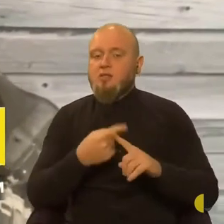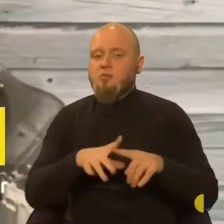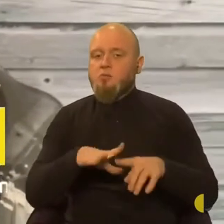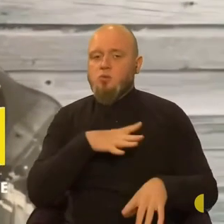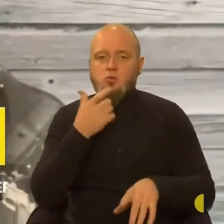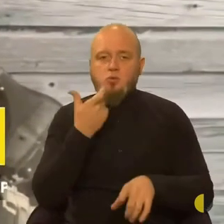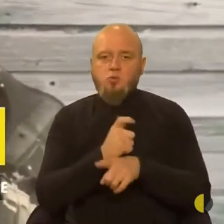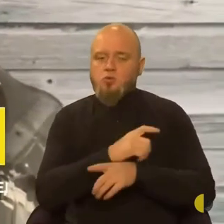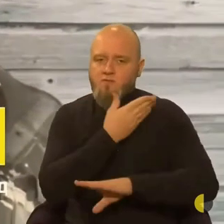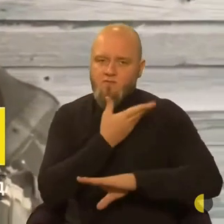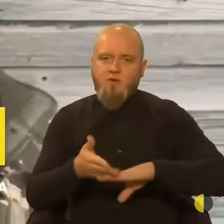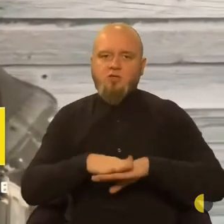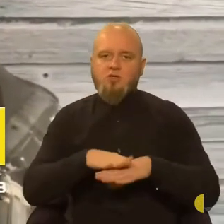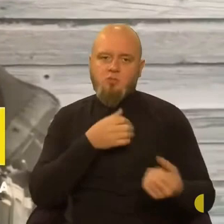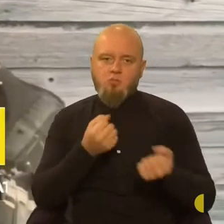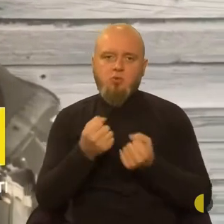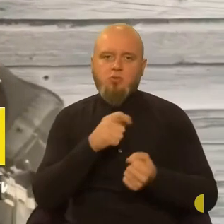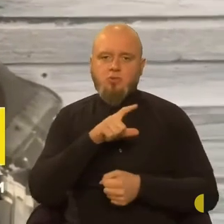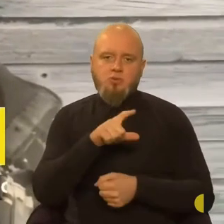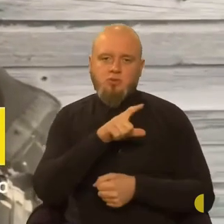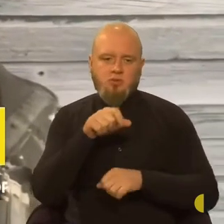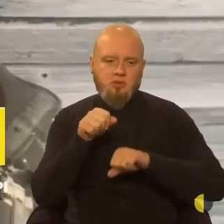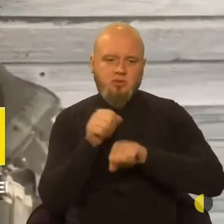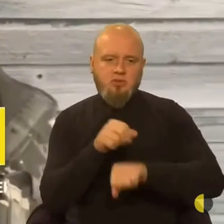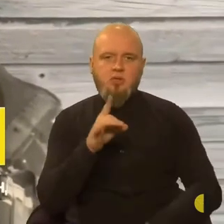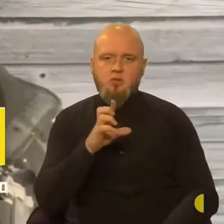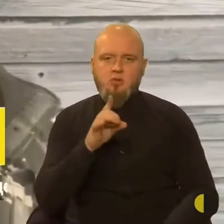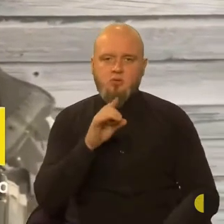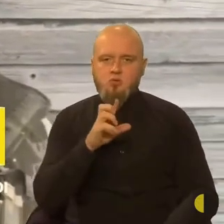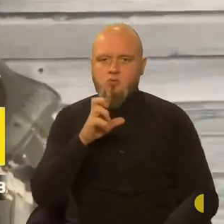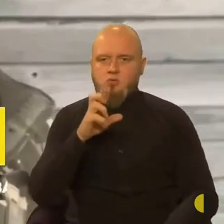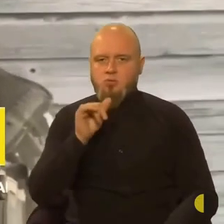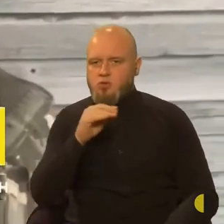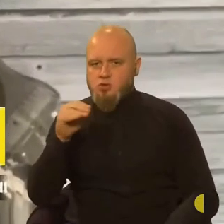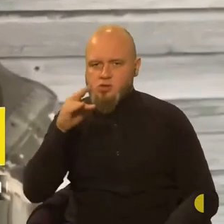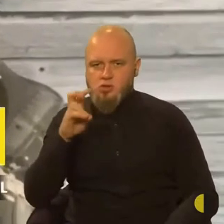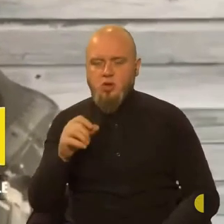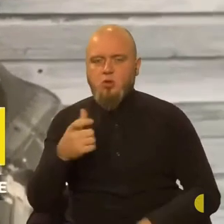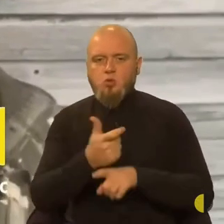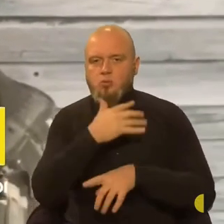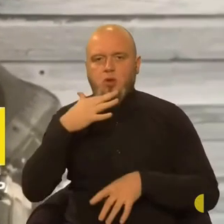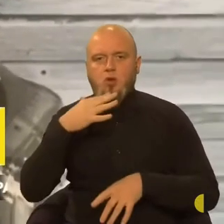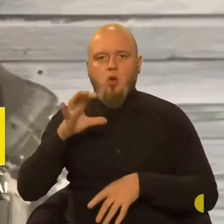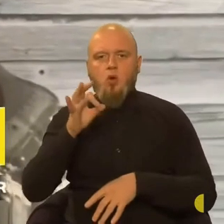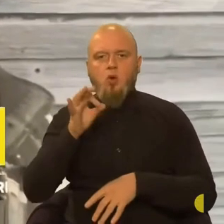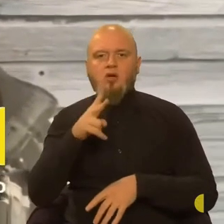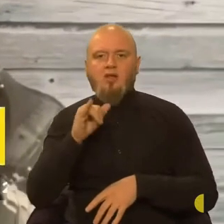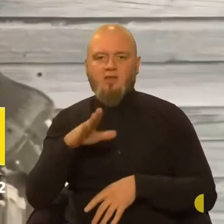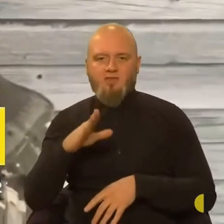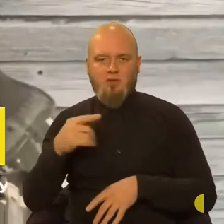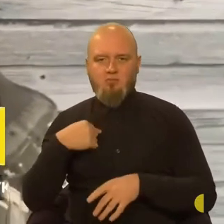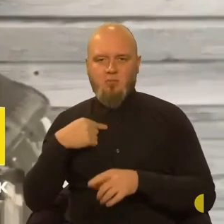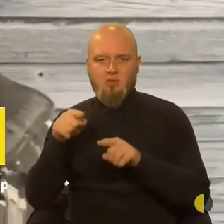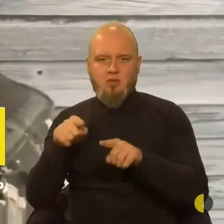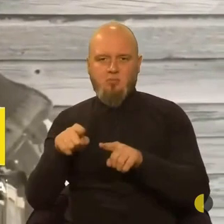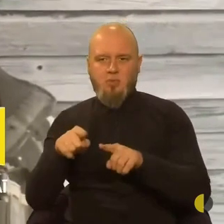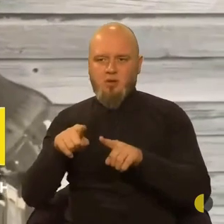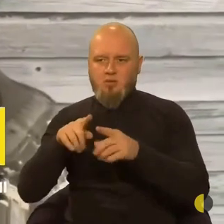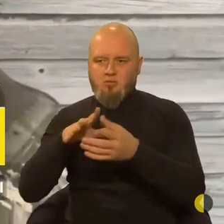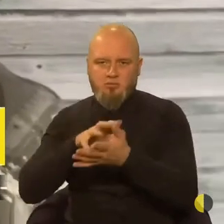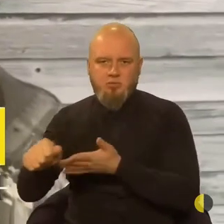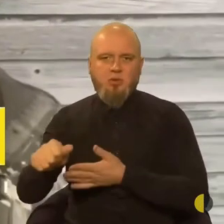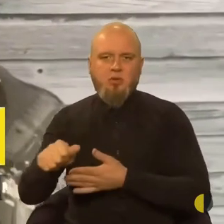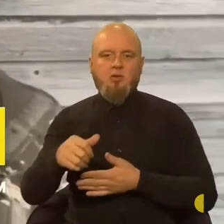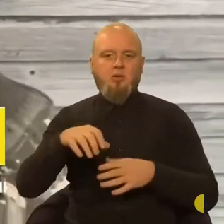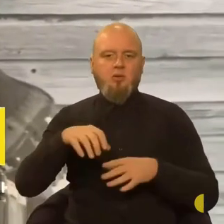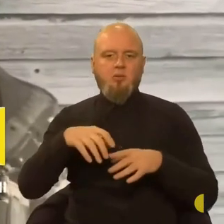дуже важкі бої за Рубіжне, дуже багато орків ми там залишили. Там поламали, згадайте,